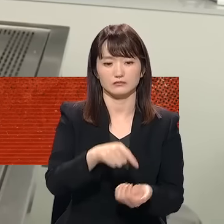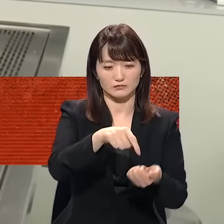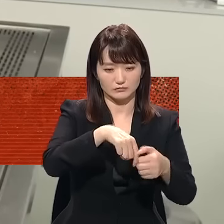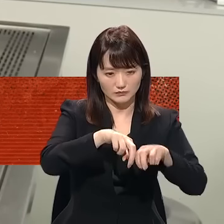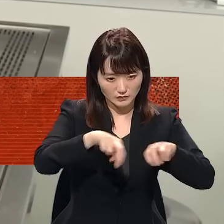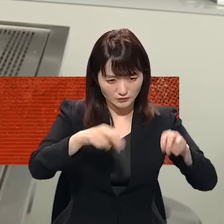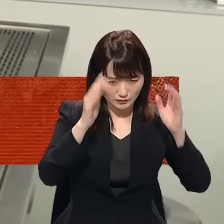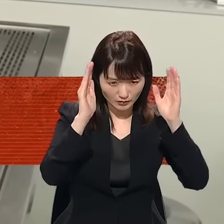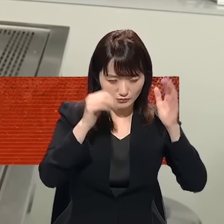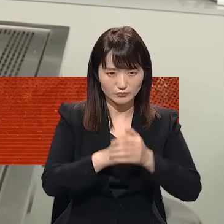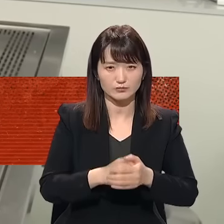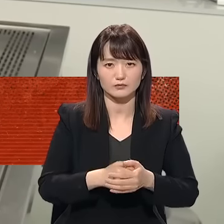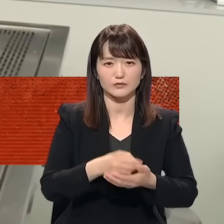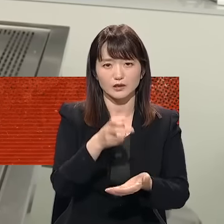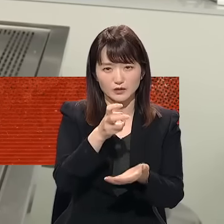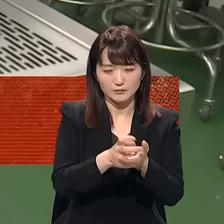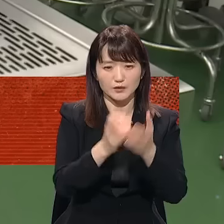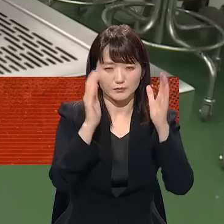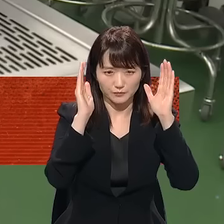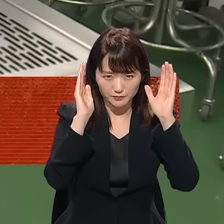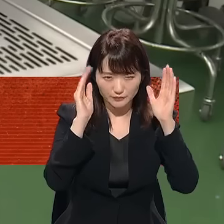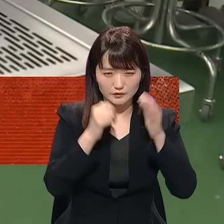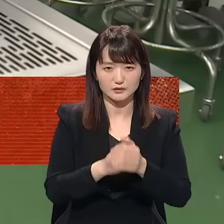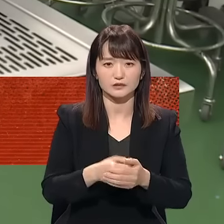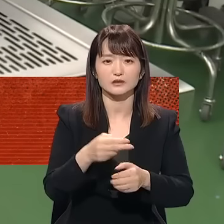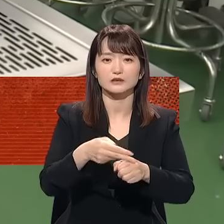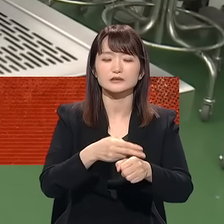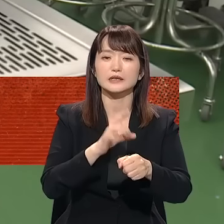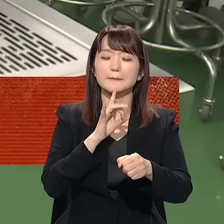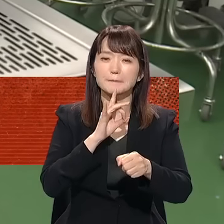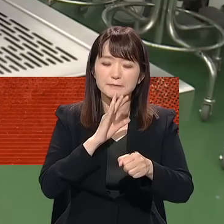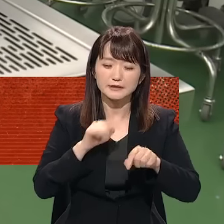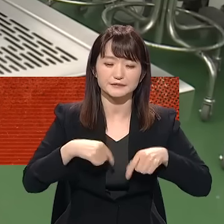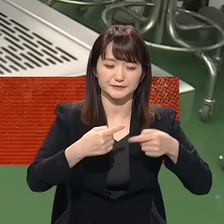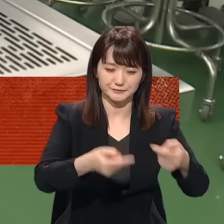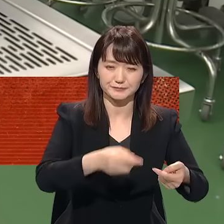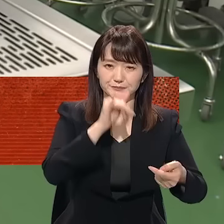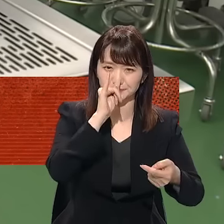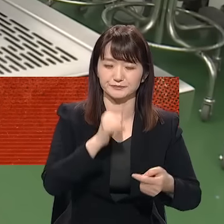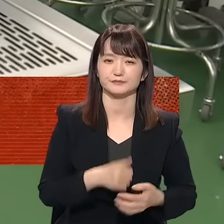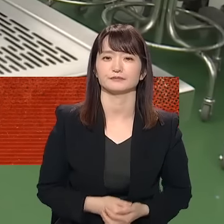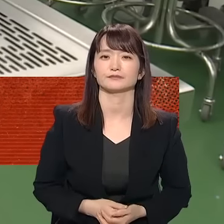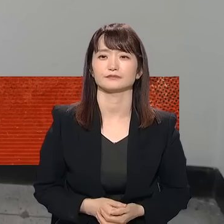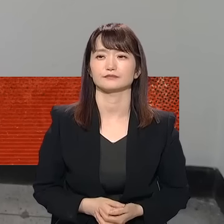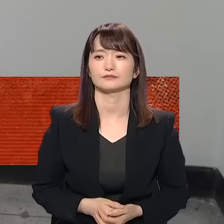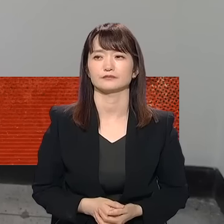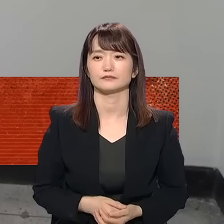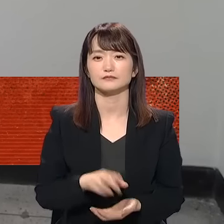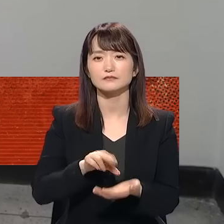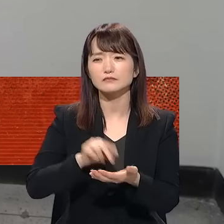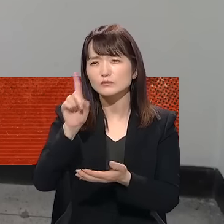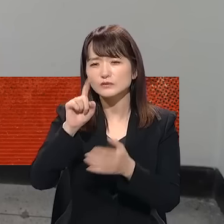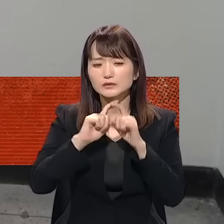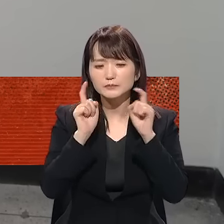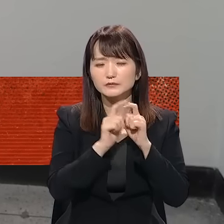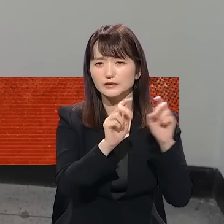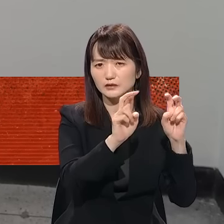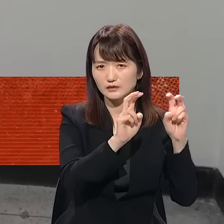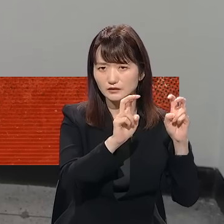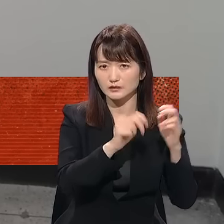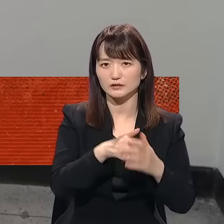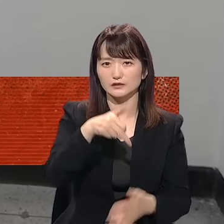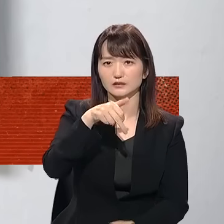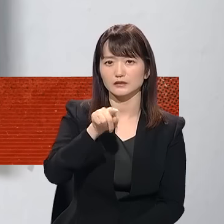법의학을 전공한 의료인만 해부할 수 있는데데 이게 문제가 된 건음 한 민간업체에서